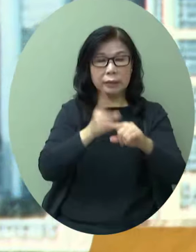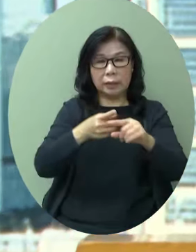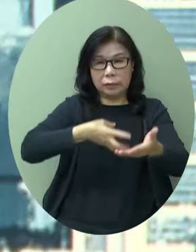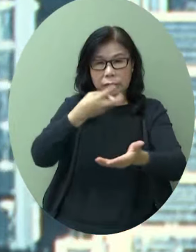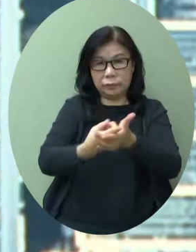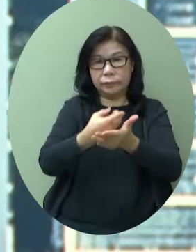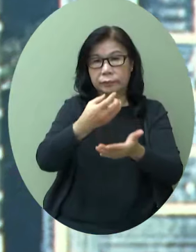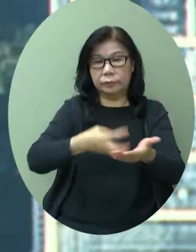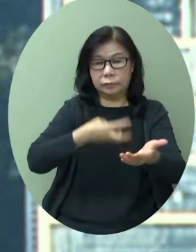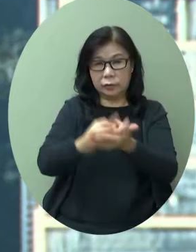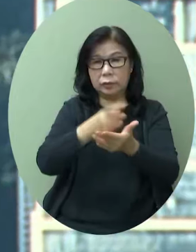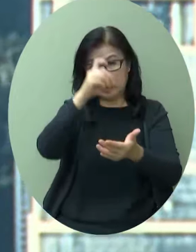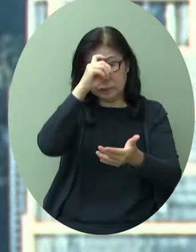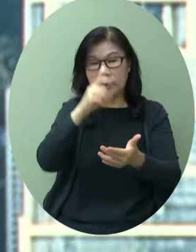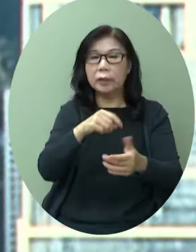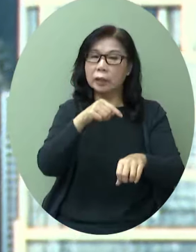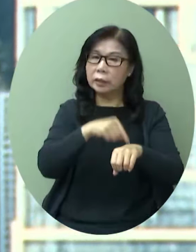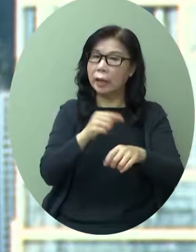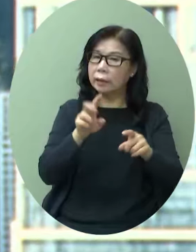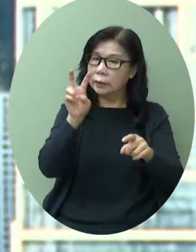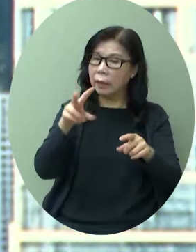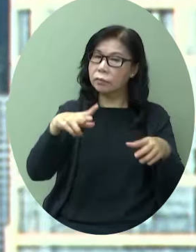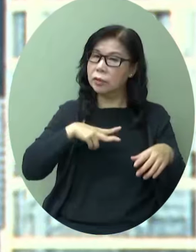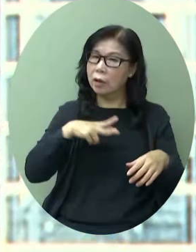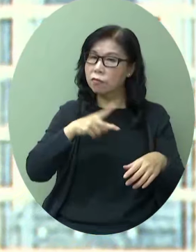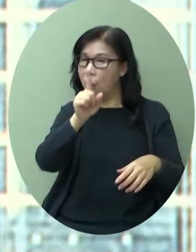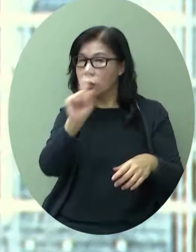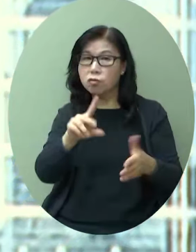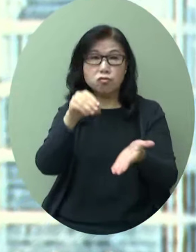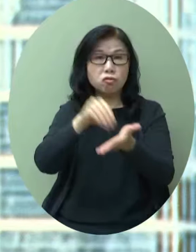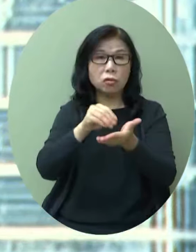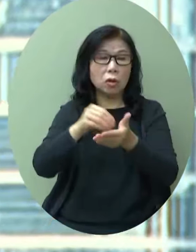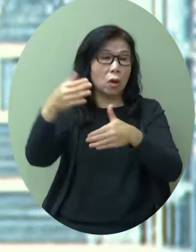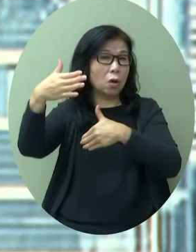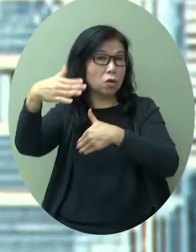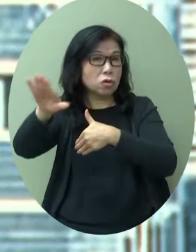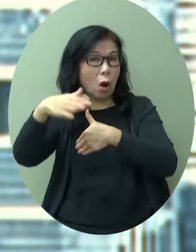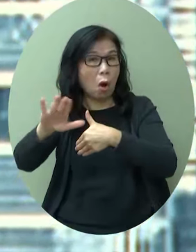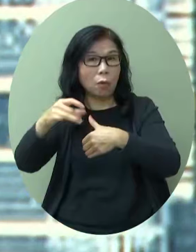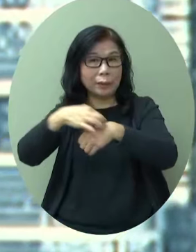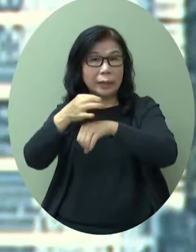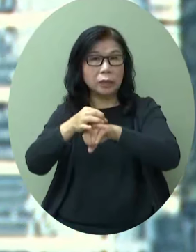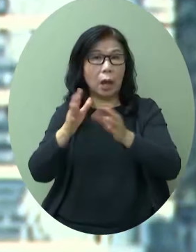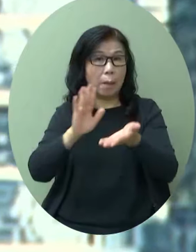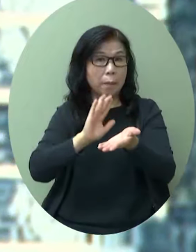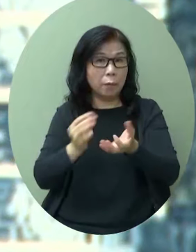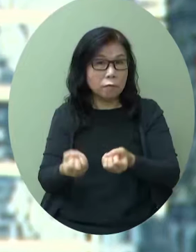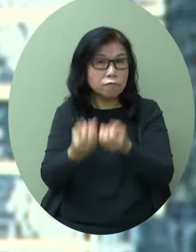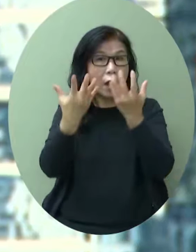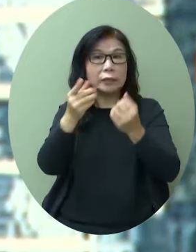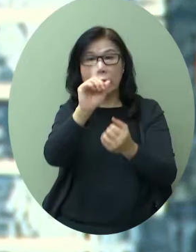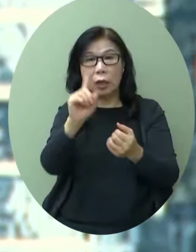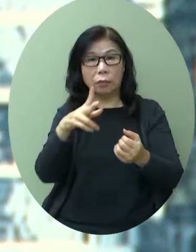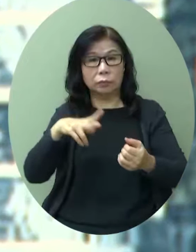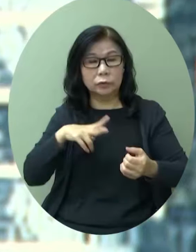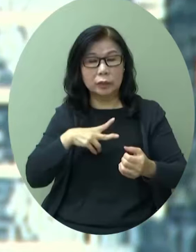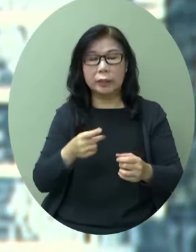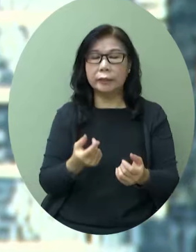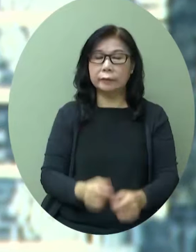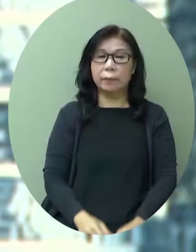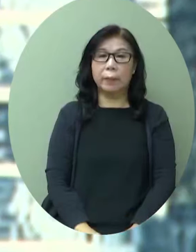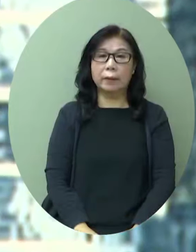記我哋必須要因時制宜。當喺外圍發生咗一啲嘅情況嘅時候呢，我哋